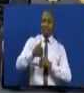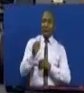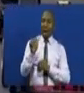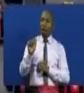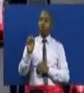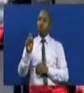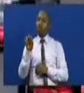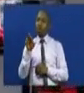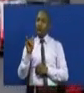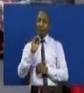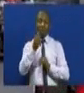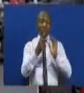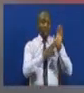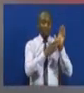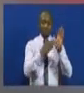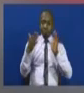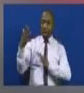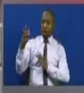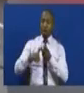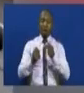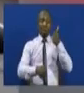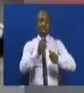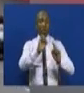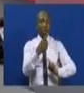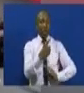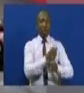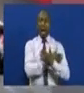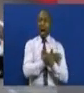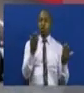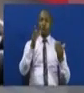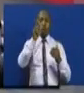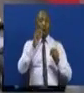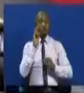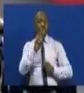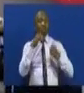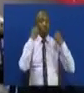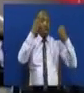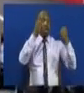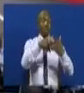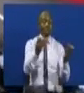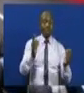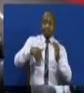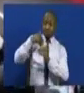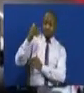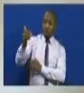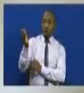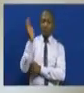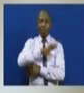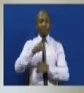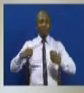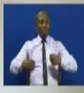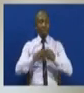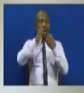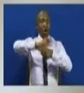3 hadi 5. Mashindano ya mwanzo yanatarajiwa kufanyika bila mashabiki, lakini kwa siku za usoni, hasa baada kumalizika kwa janga la ugonjwa wa